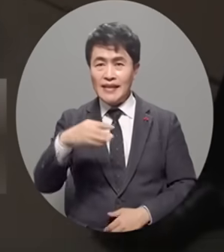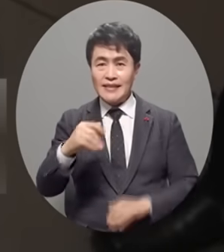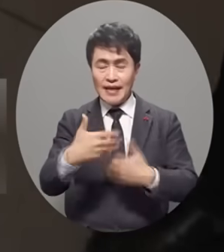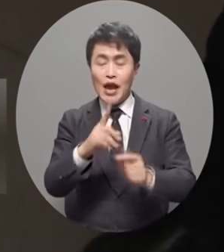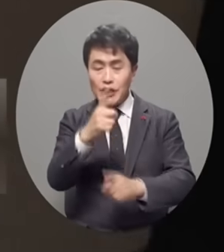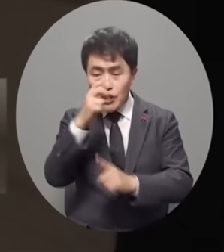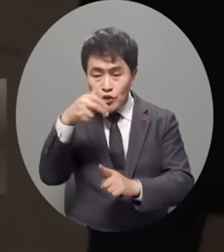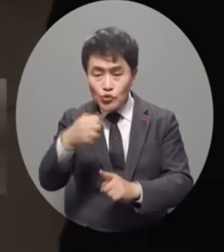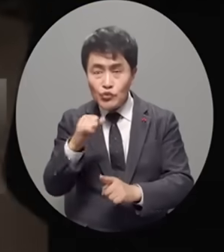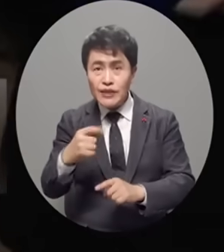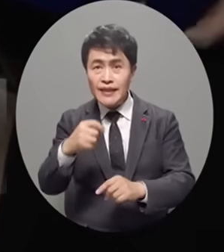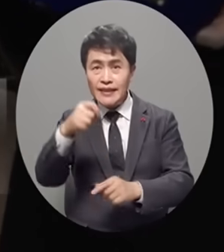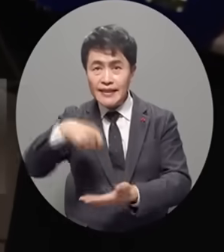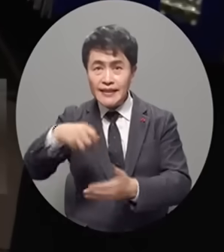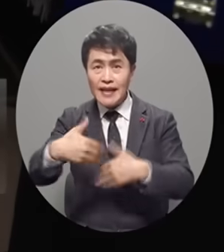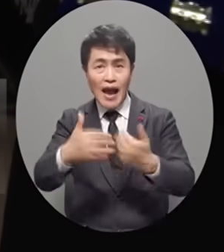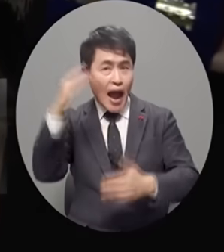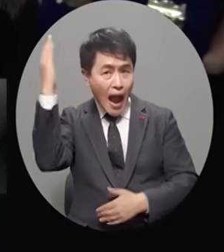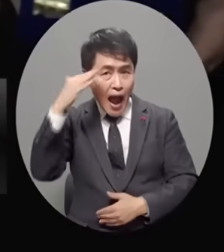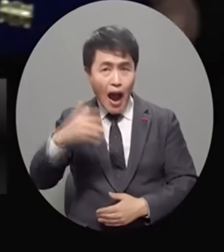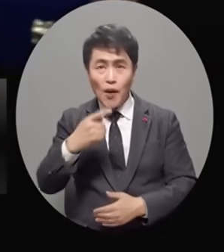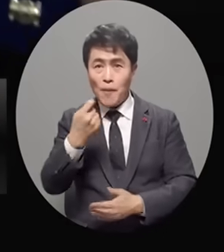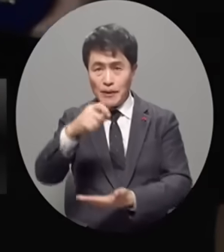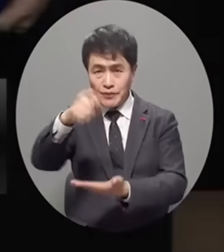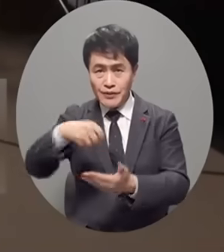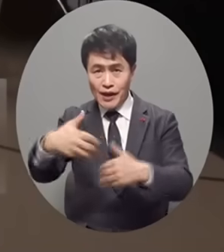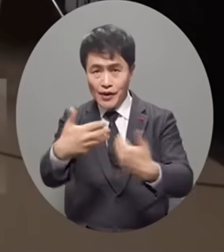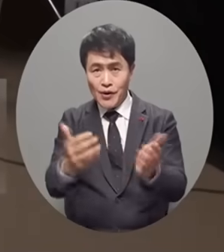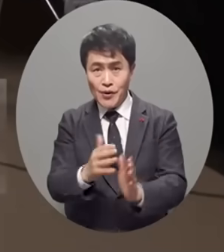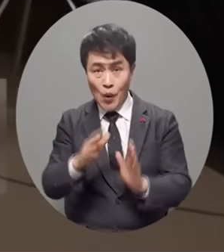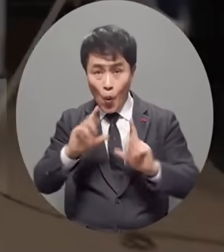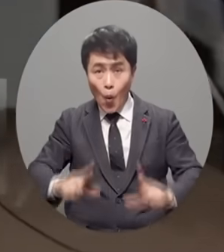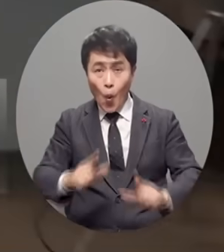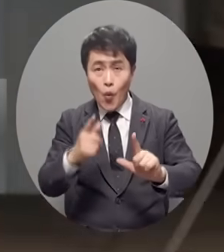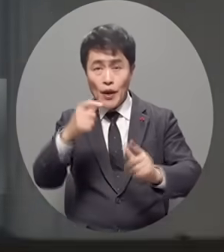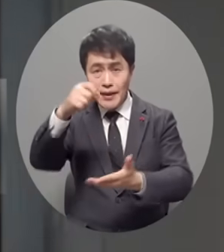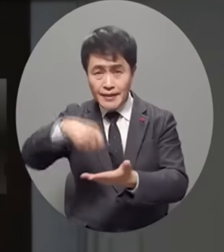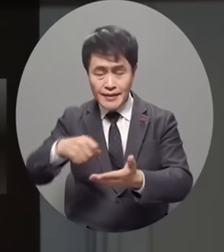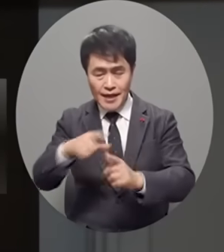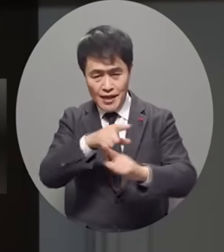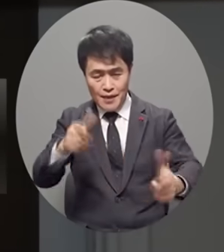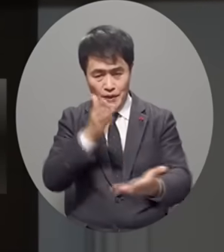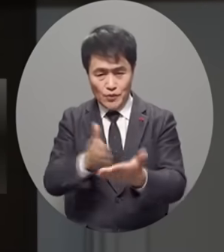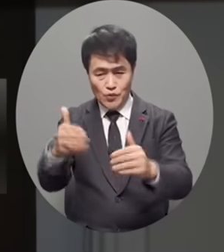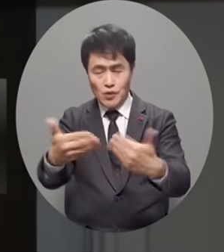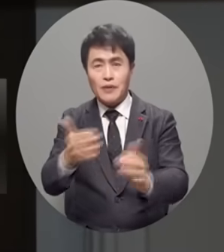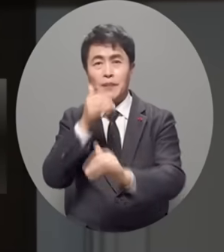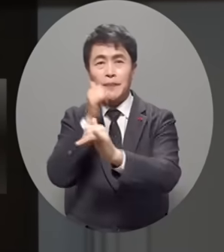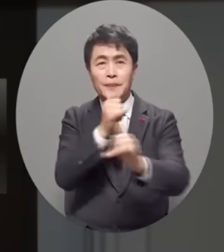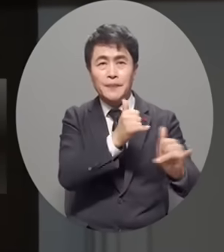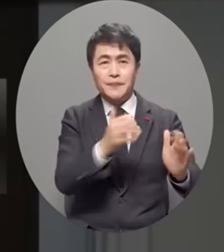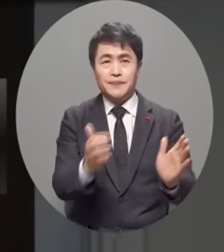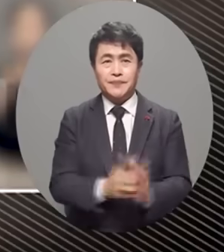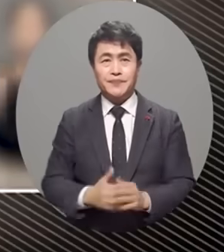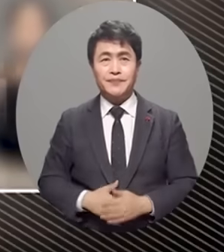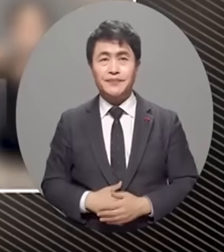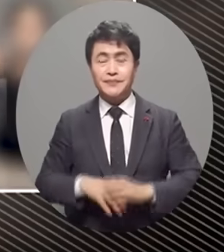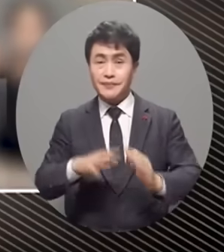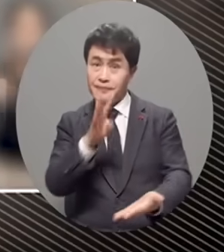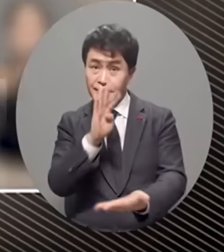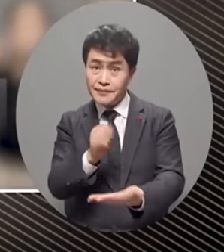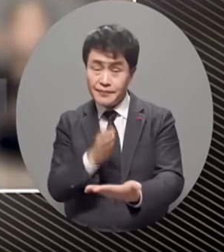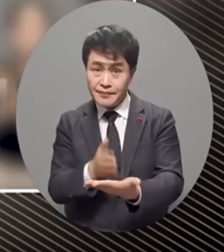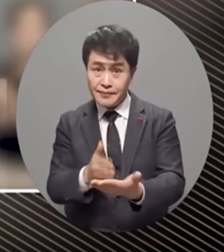이준희 기자가 한국방송기자클럽이 수여하는 올해의 방송기자상 일반 뉴스 부문을 수상했습니다. MBC